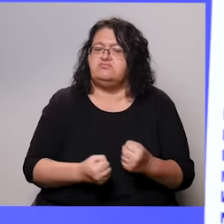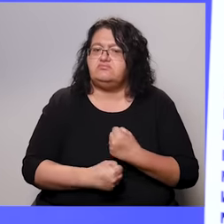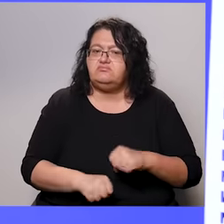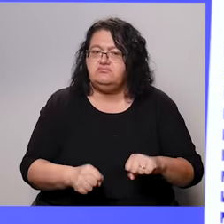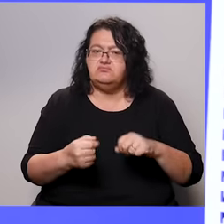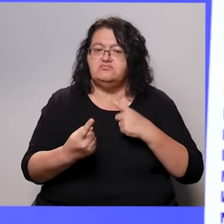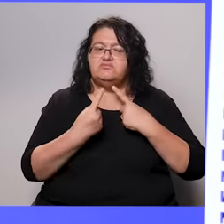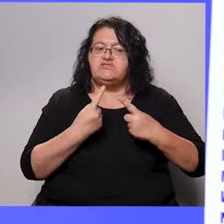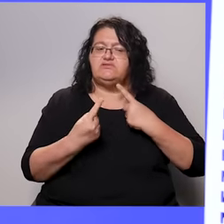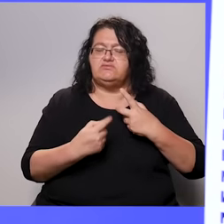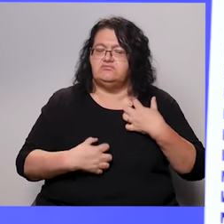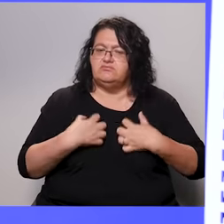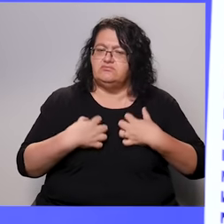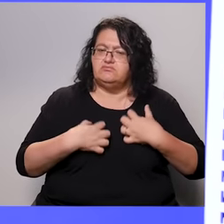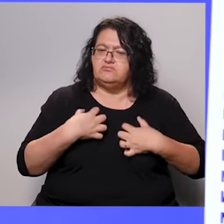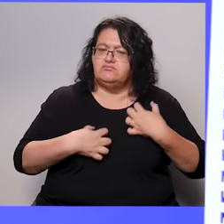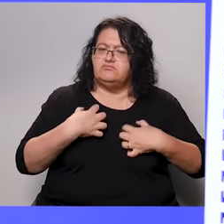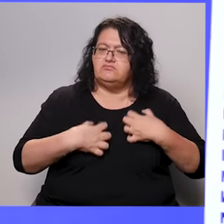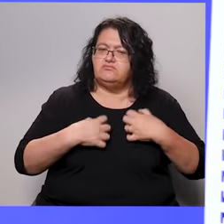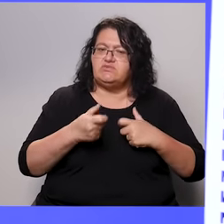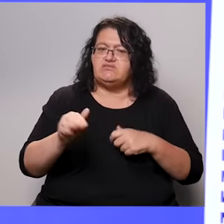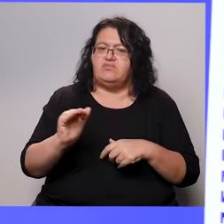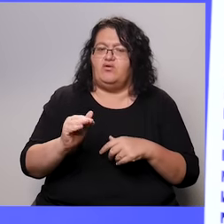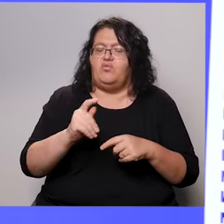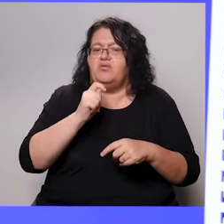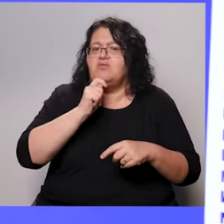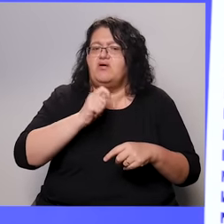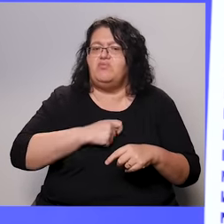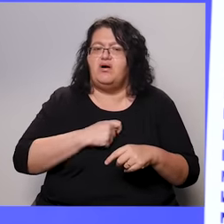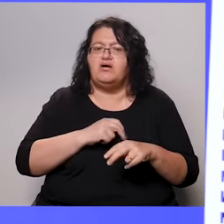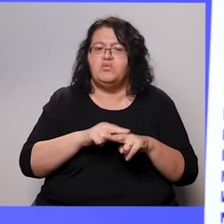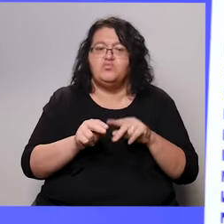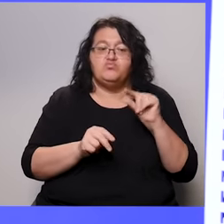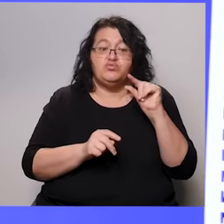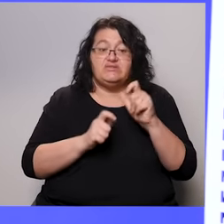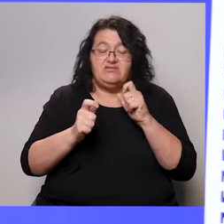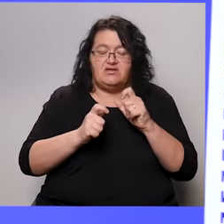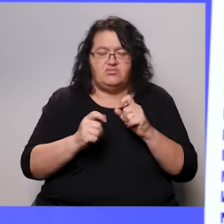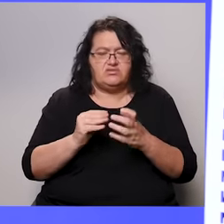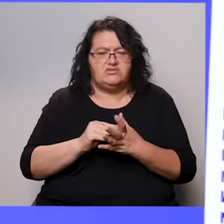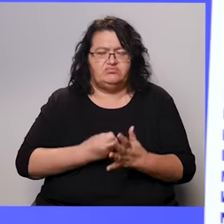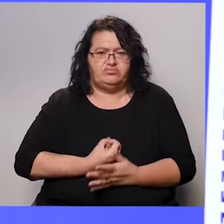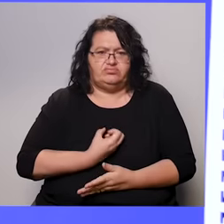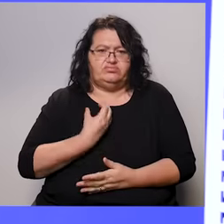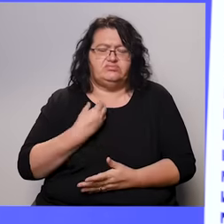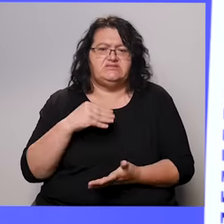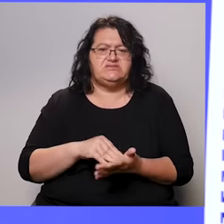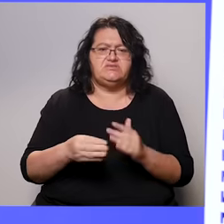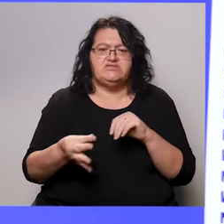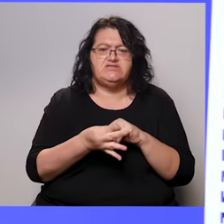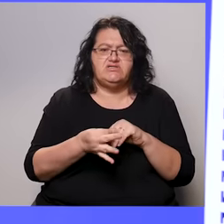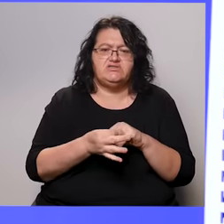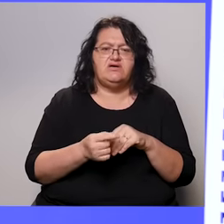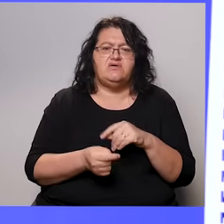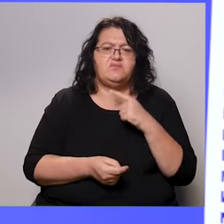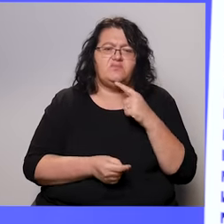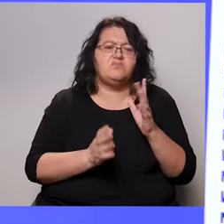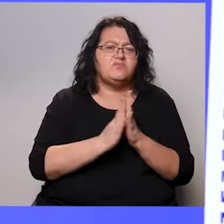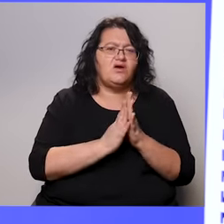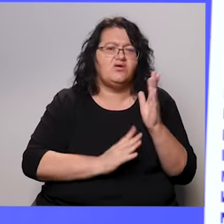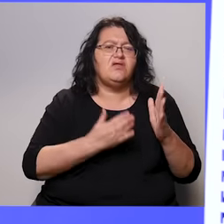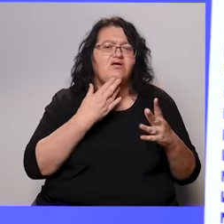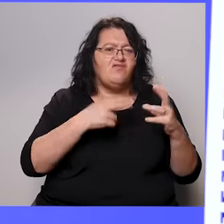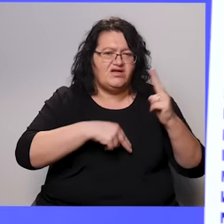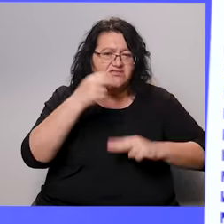auzeam că discutam despre copii. Cum aducea un pic subiectul, reacția mea față de soția era următoare. Auzi, dacă vrei să